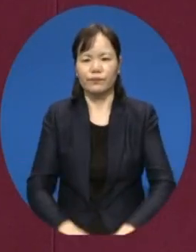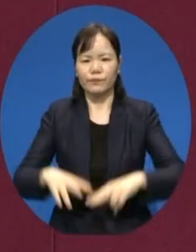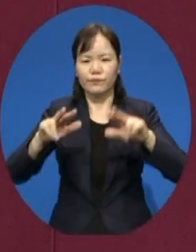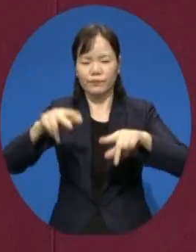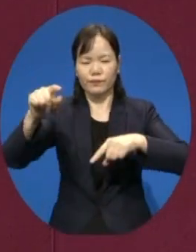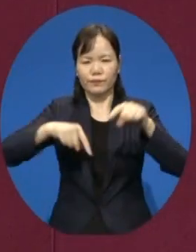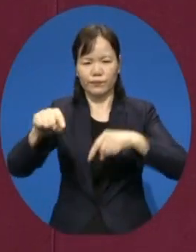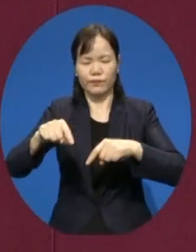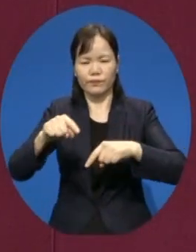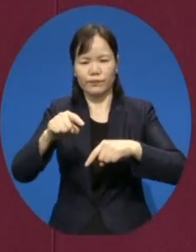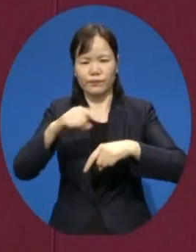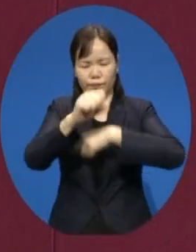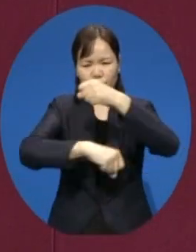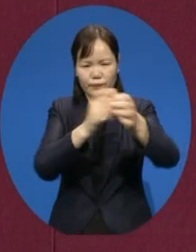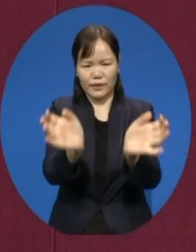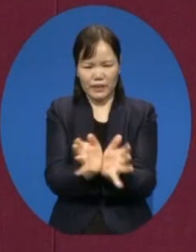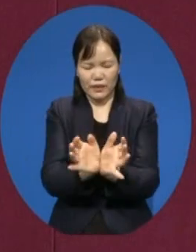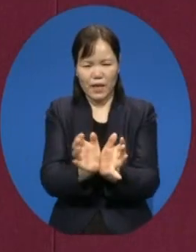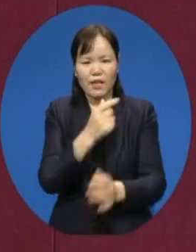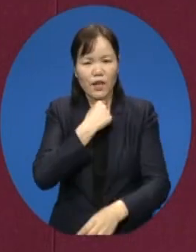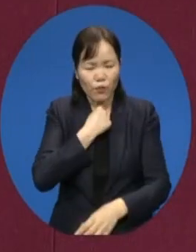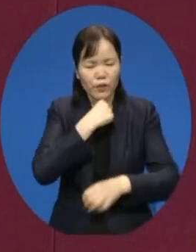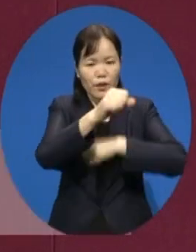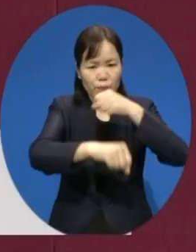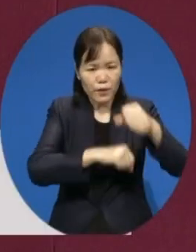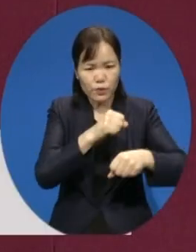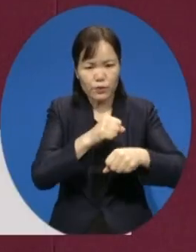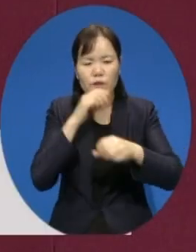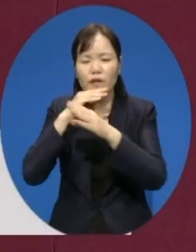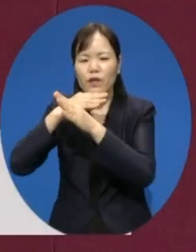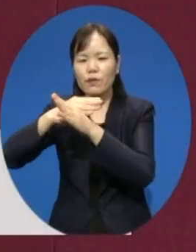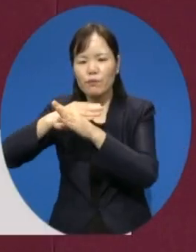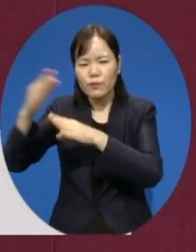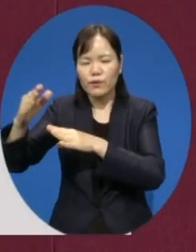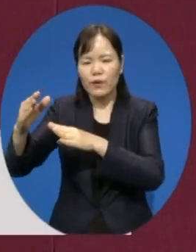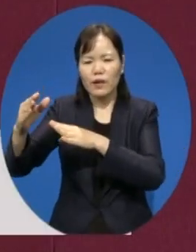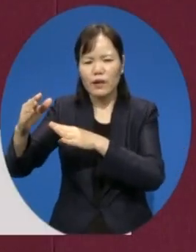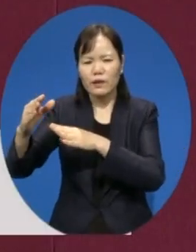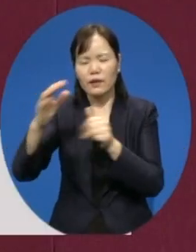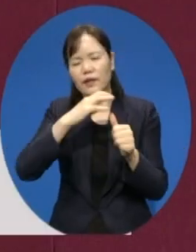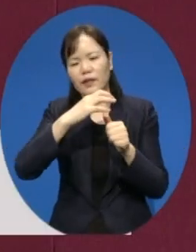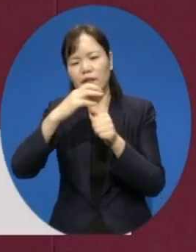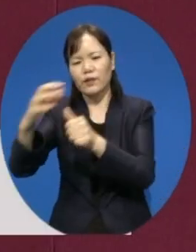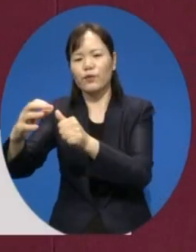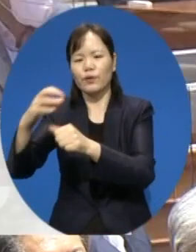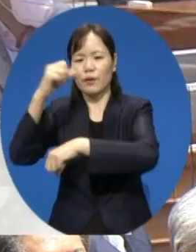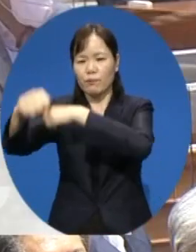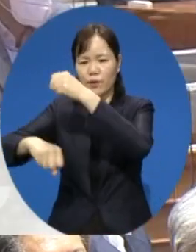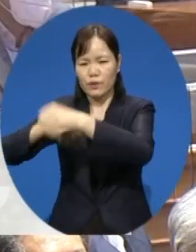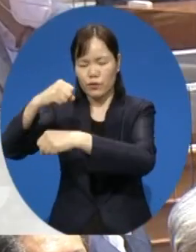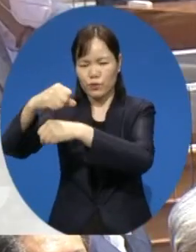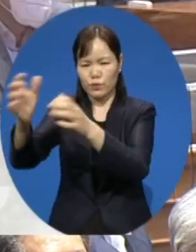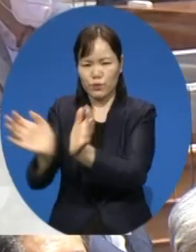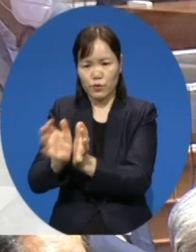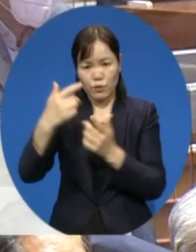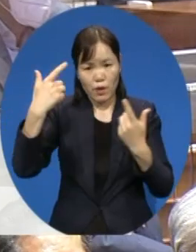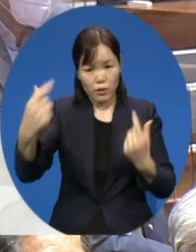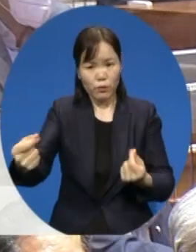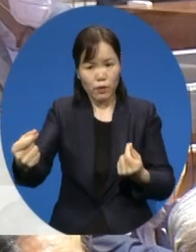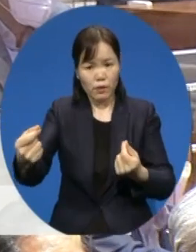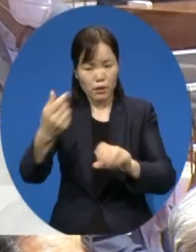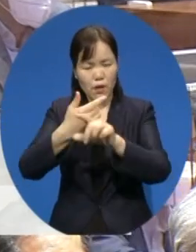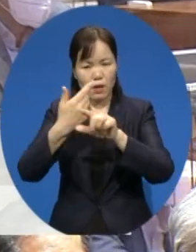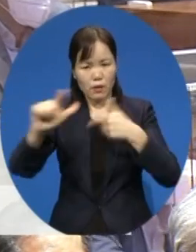지금 여당 민주당에서 추구하는 민주주의, 그 민주주의가 북한이 장식품으로 걸고 있는 민주주의와 같은 겁니까? 다른 겁니까?